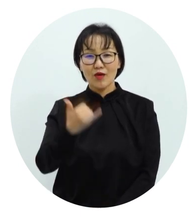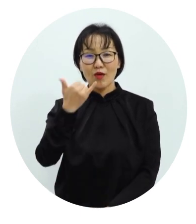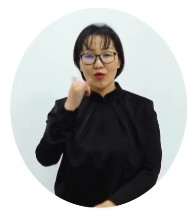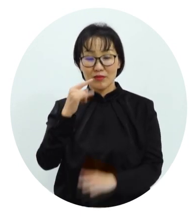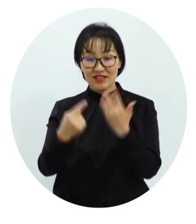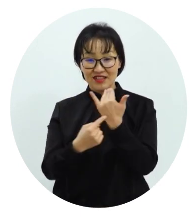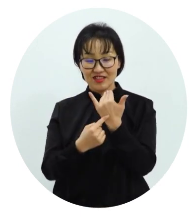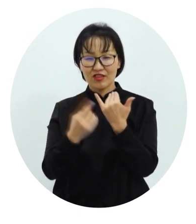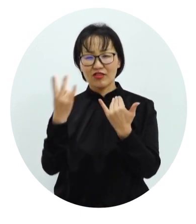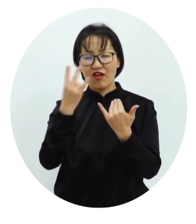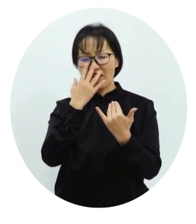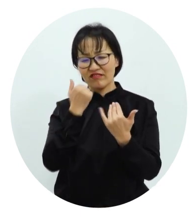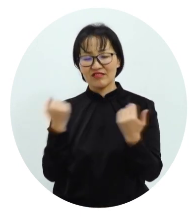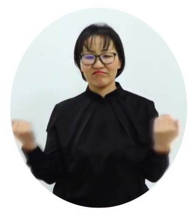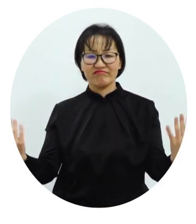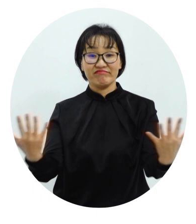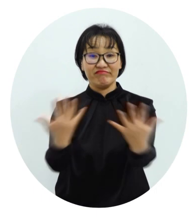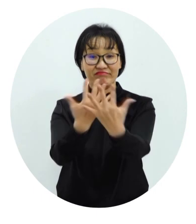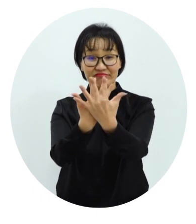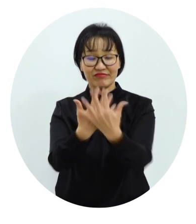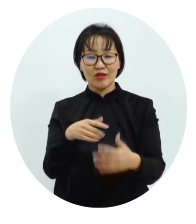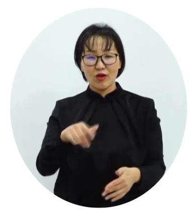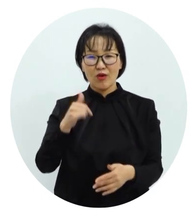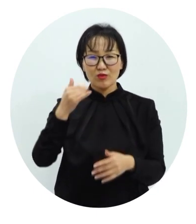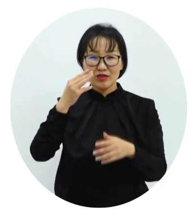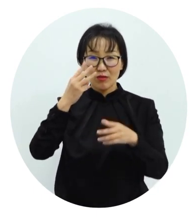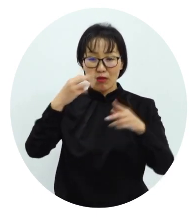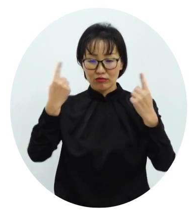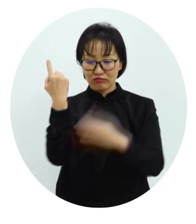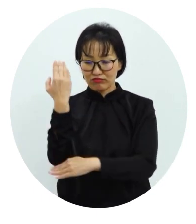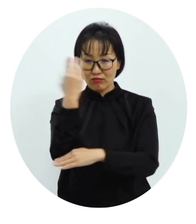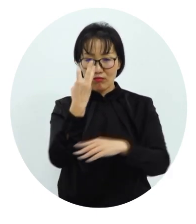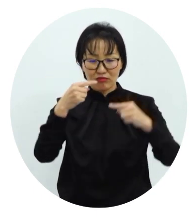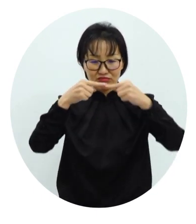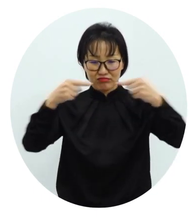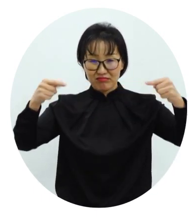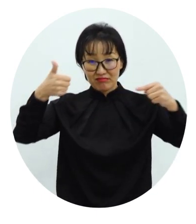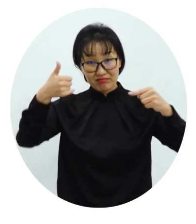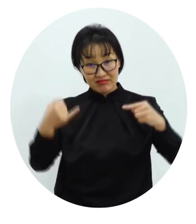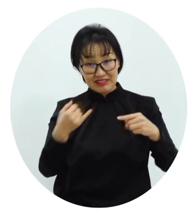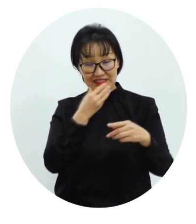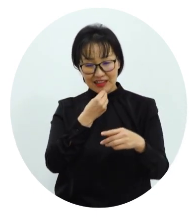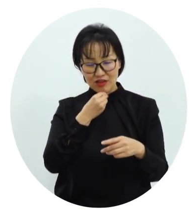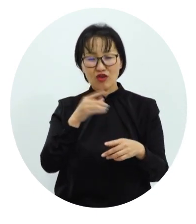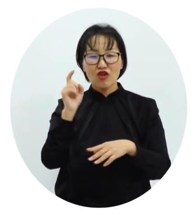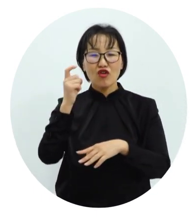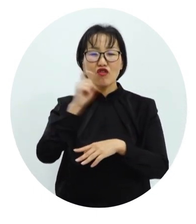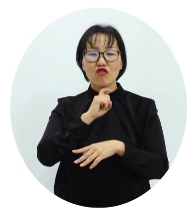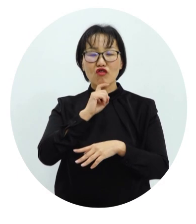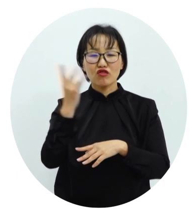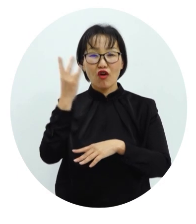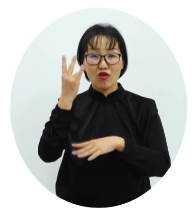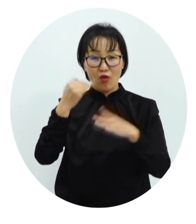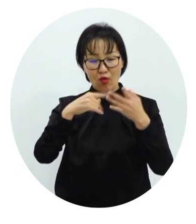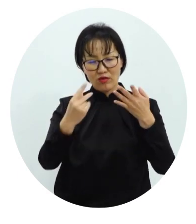Ургамал цэцэг ургаж ногоорхон сайхан, утасны мод хөхөрж гантхан сайхан, хөх ногооны үнээр татхан сайхан,